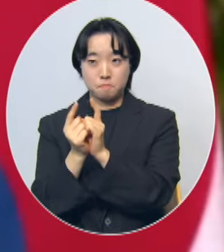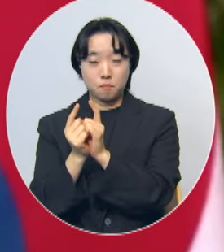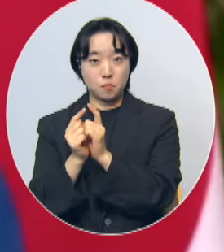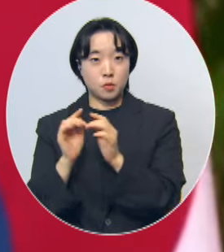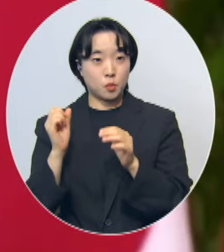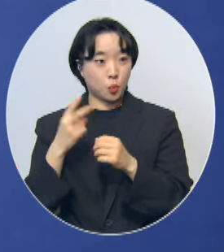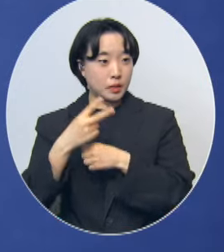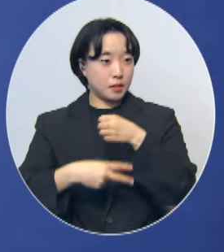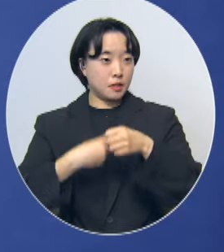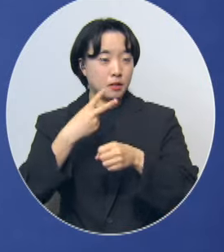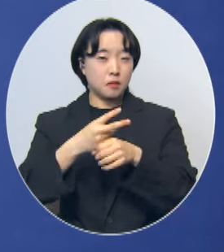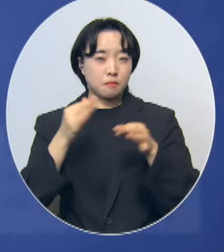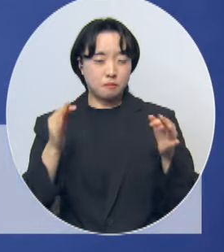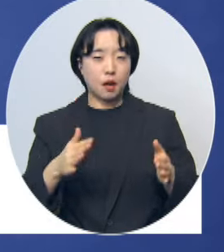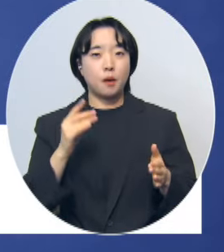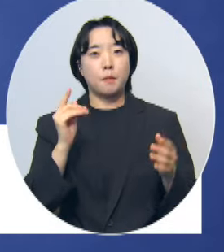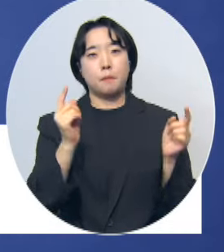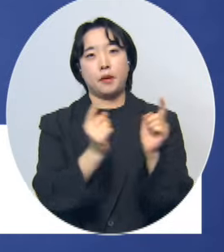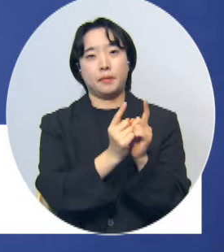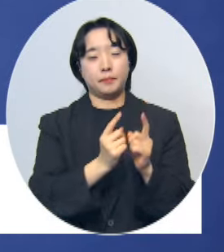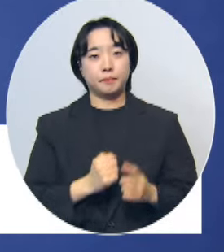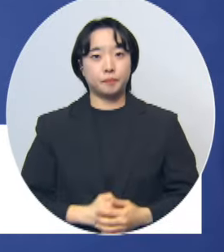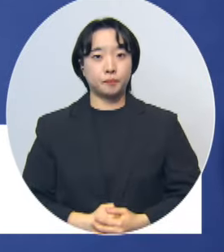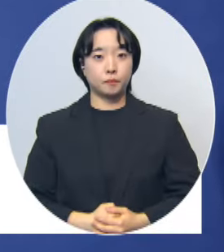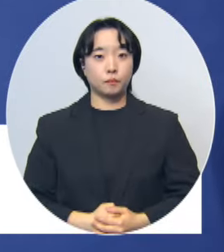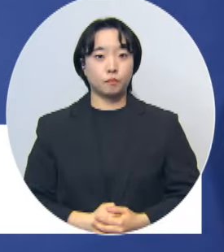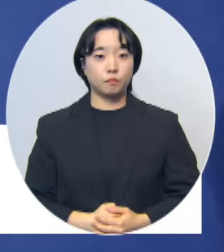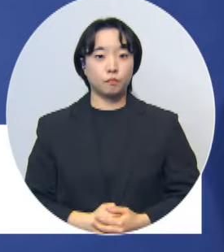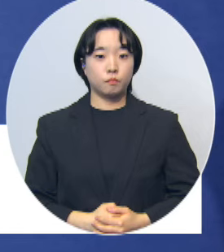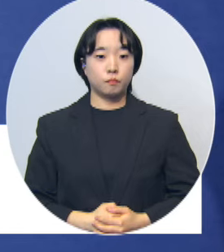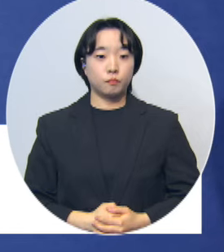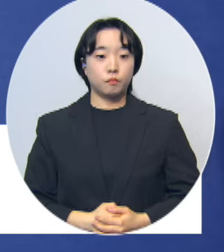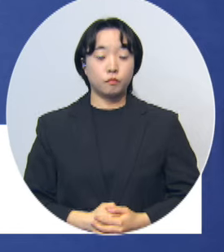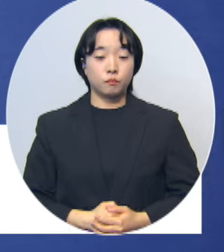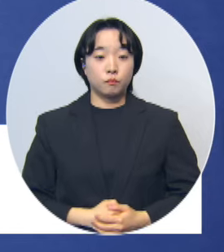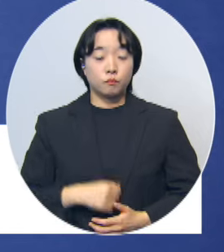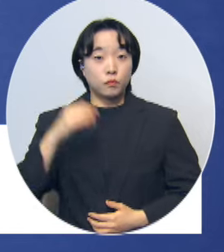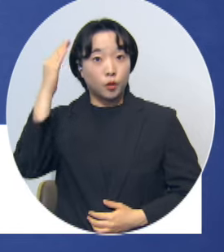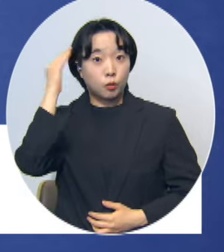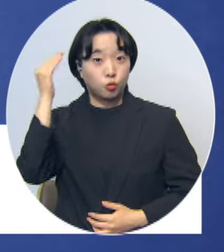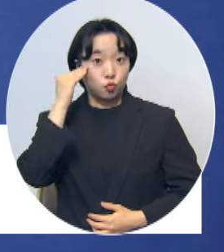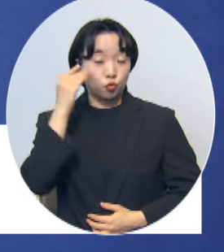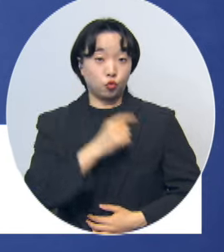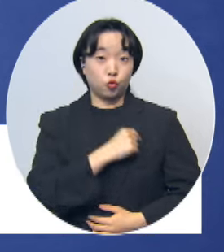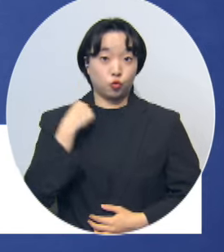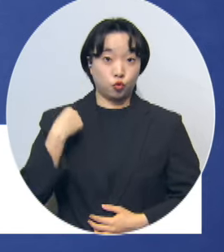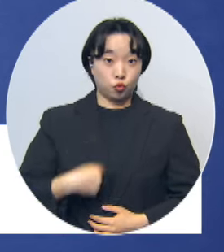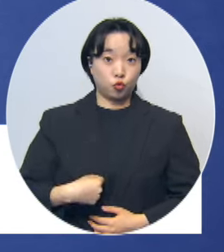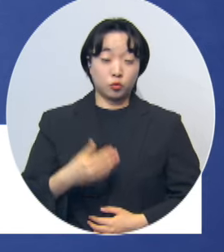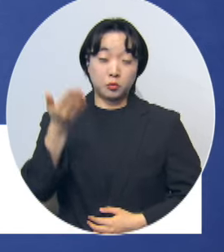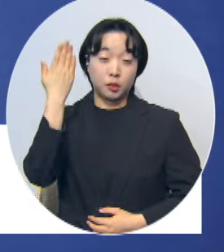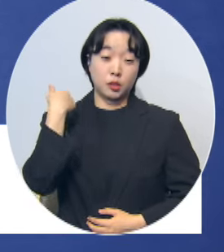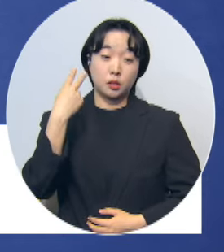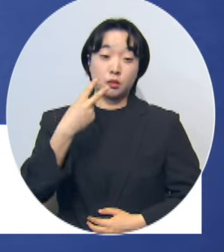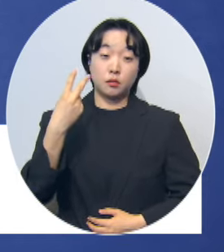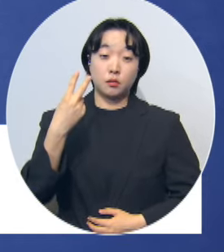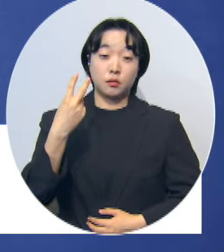만입니다. 양국은 지난 5월 서울에서 개최된 한일중 정상회의